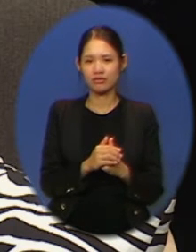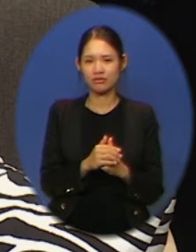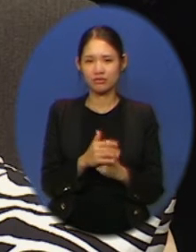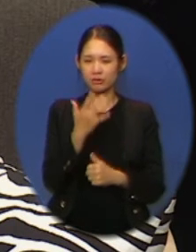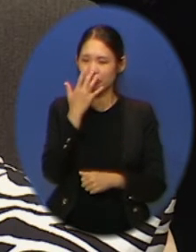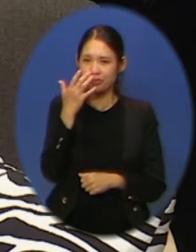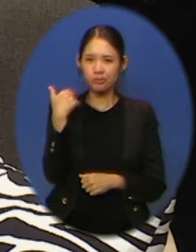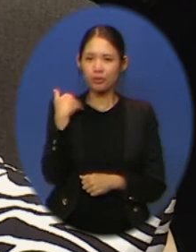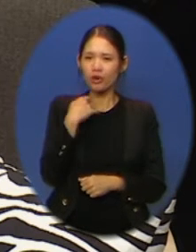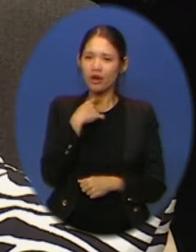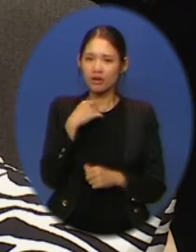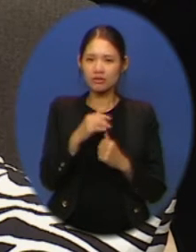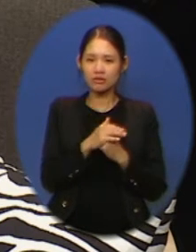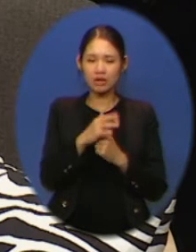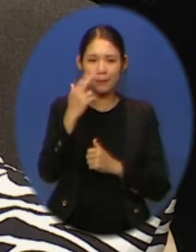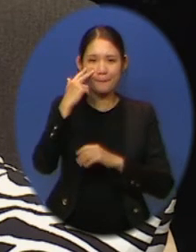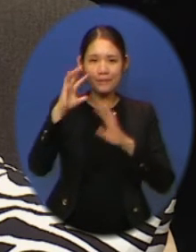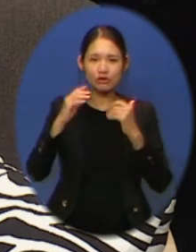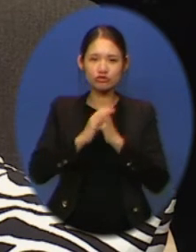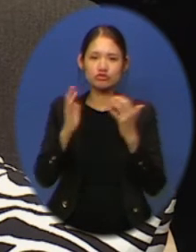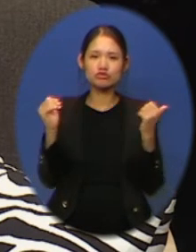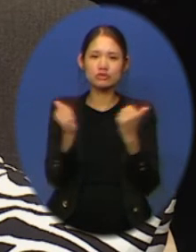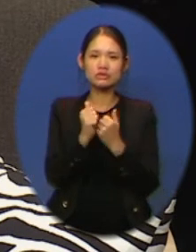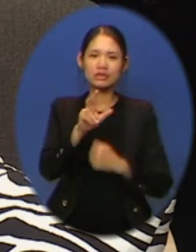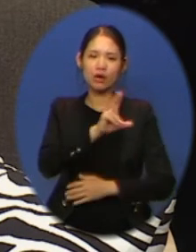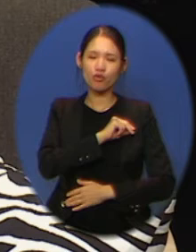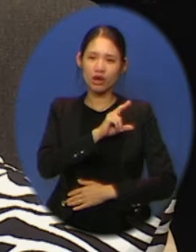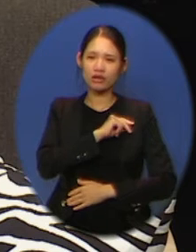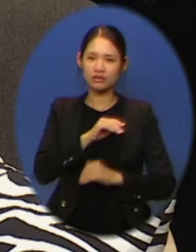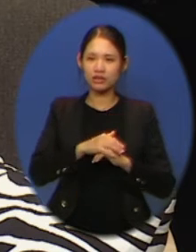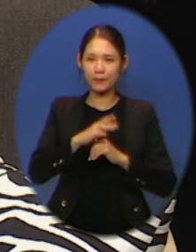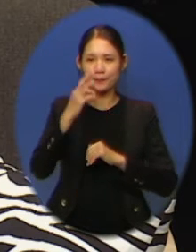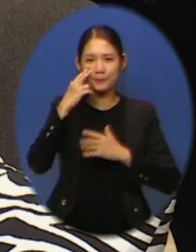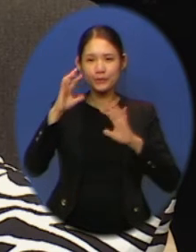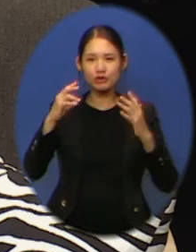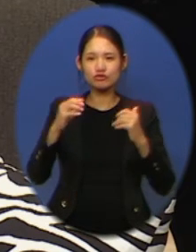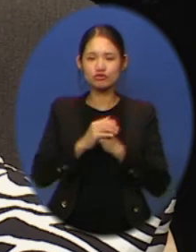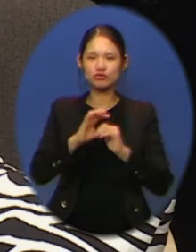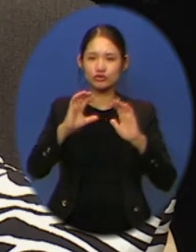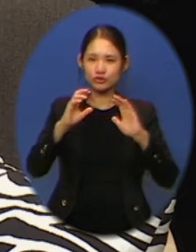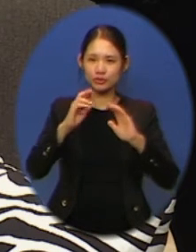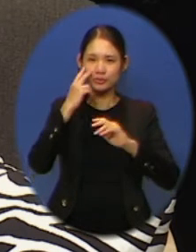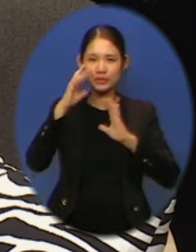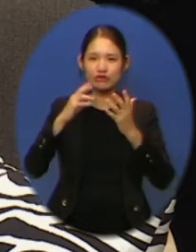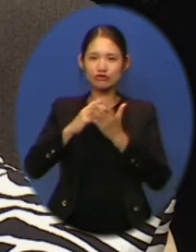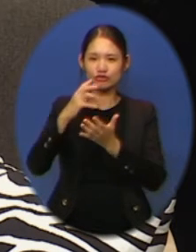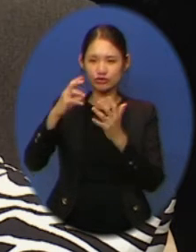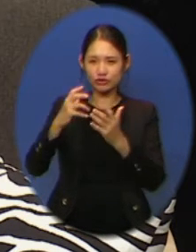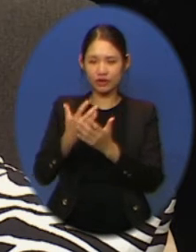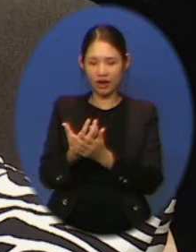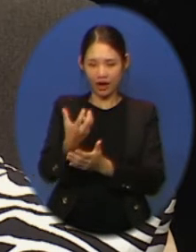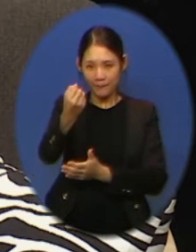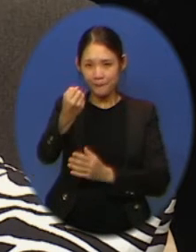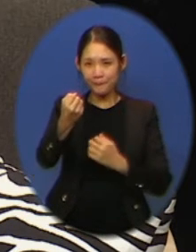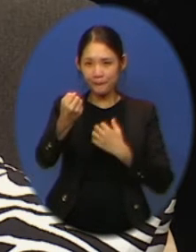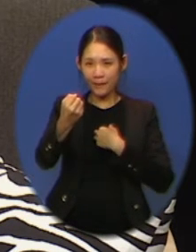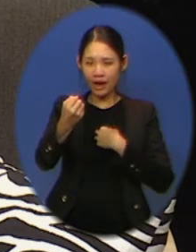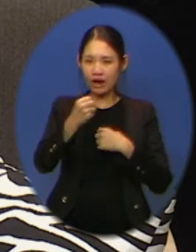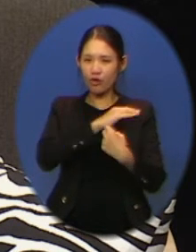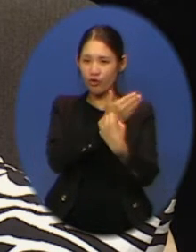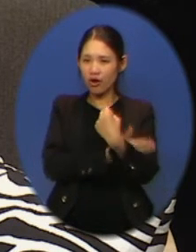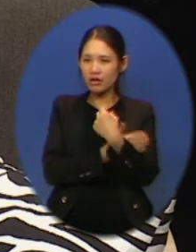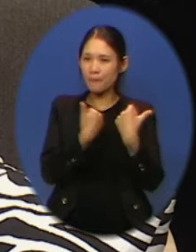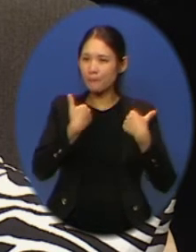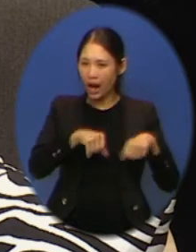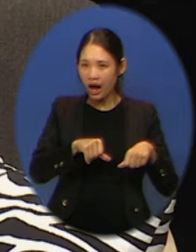역사에 미국 국회의원이 미국의 국적을 포기하고 자기 나라에 돌아가서